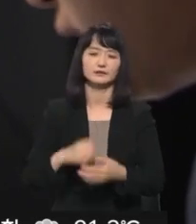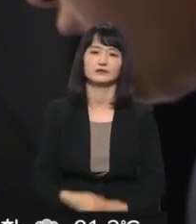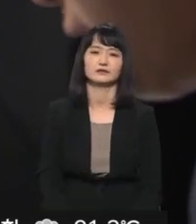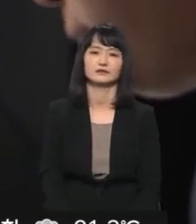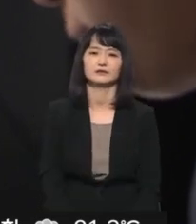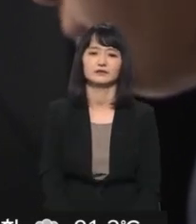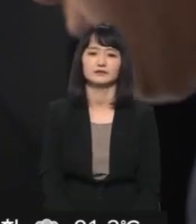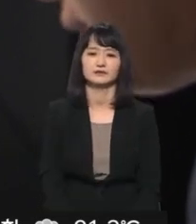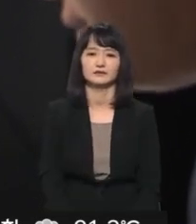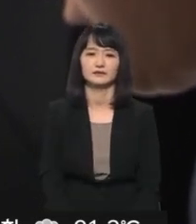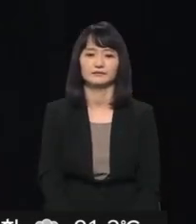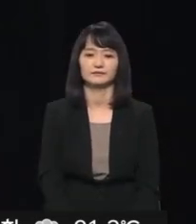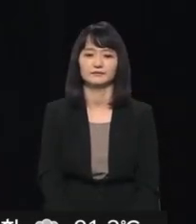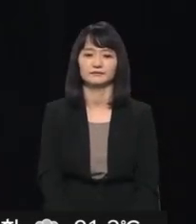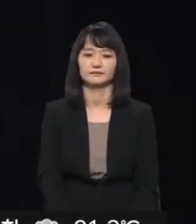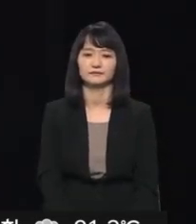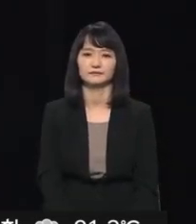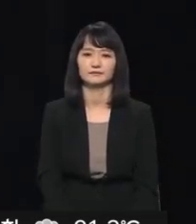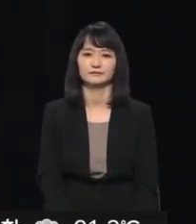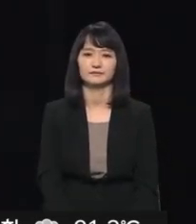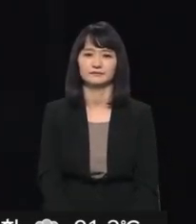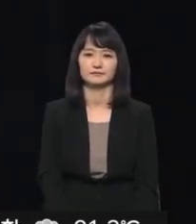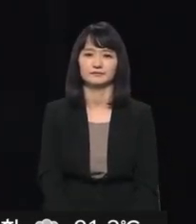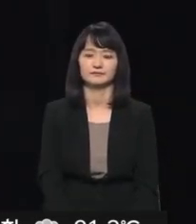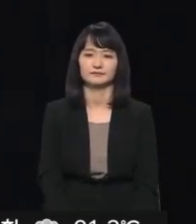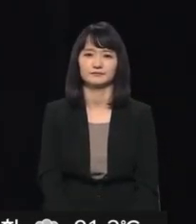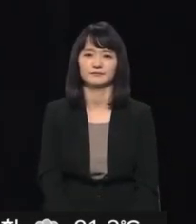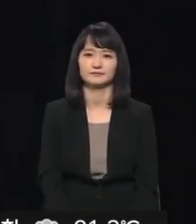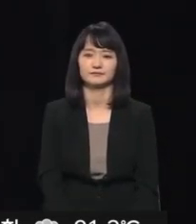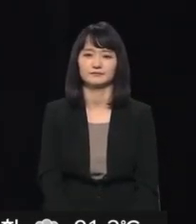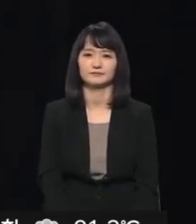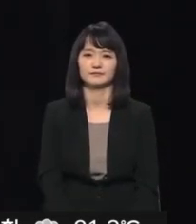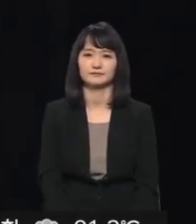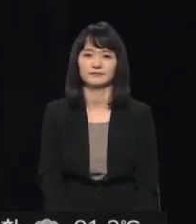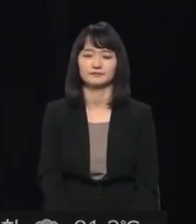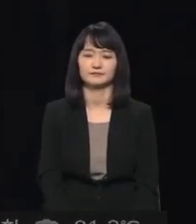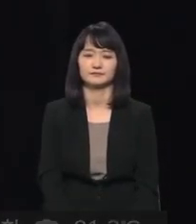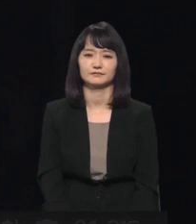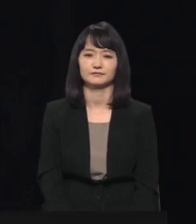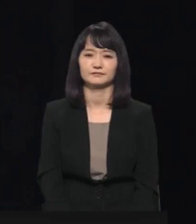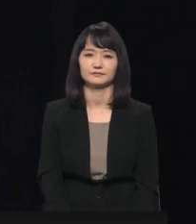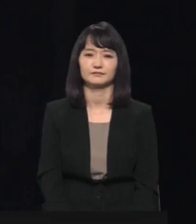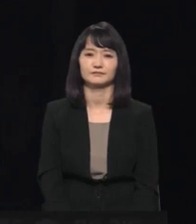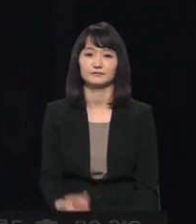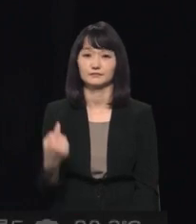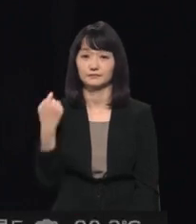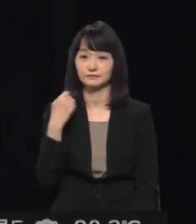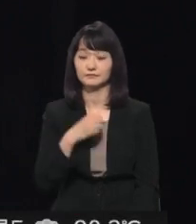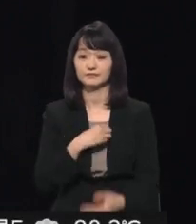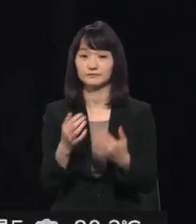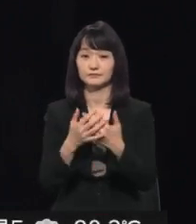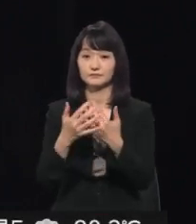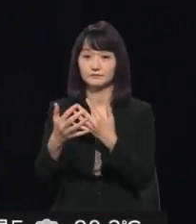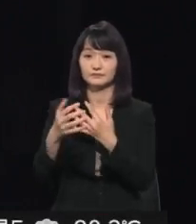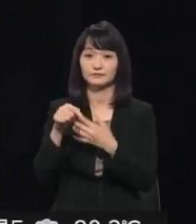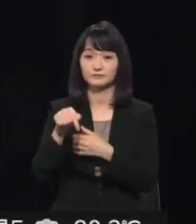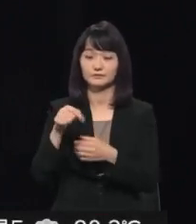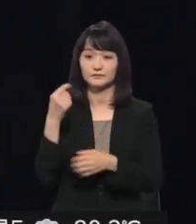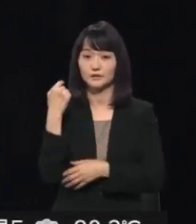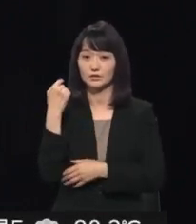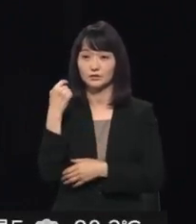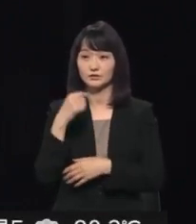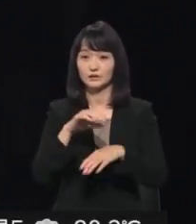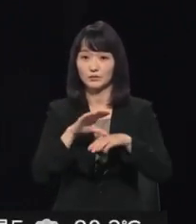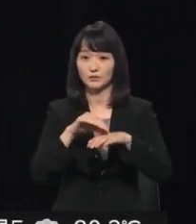넘게 반대의견을 냈다 라는 의견을 앉혀 수원 얘기 했습니다 그런데 어제 총장 얘기 했는데요 사실 어제 저희가